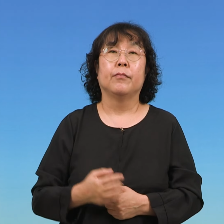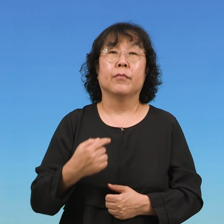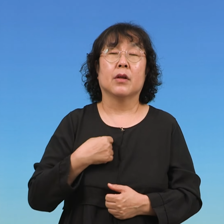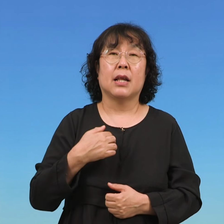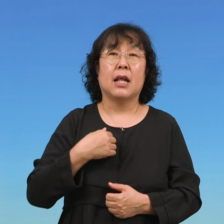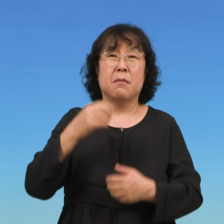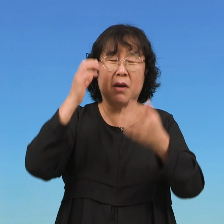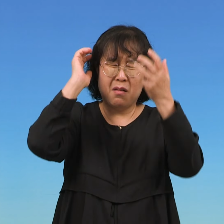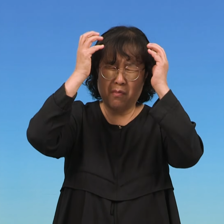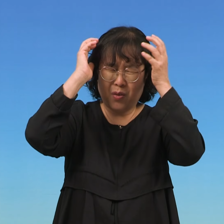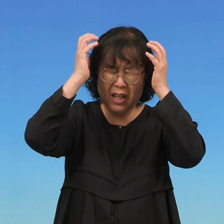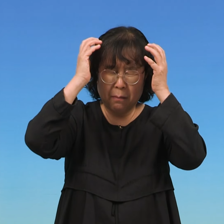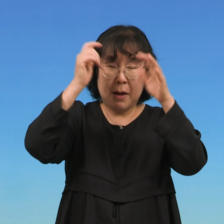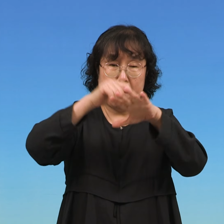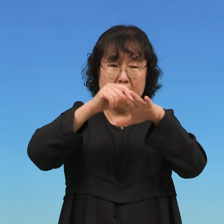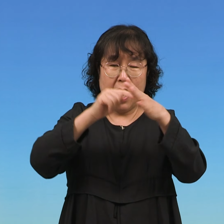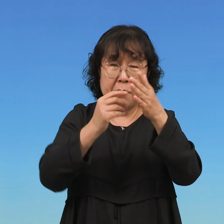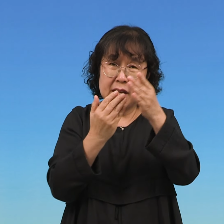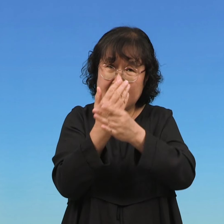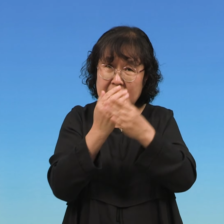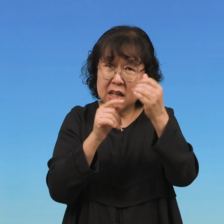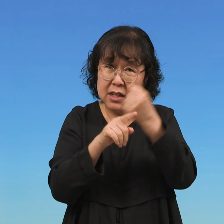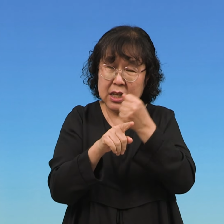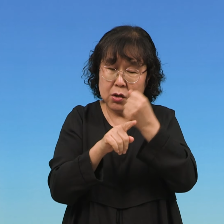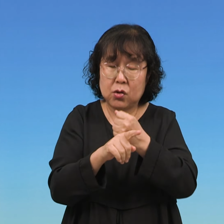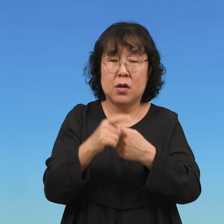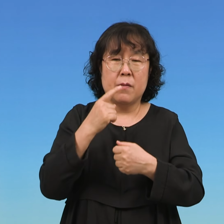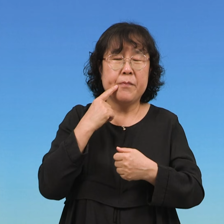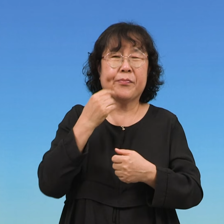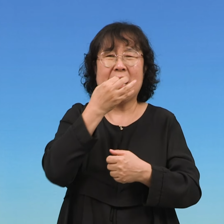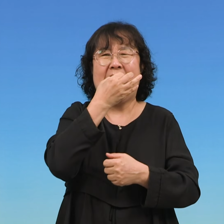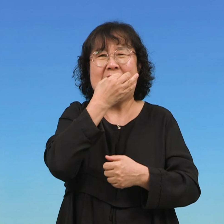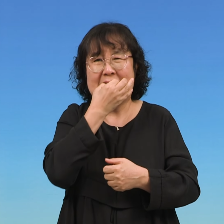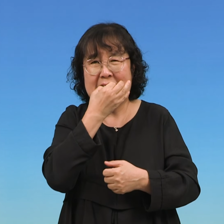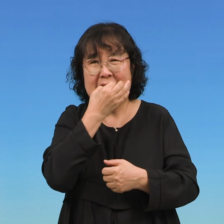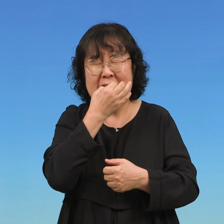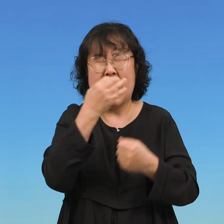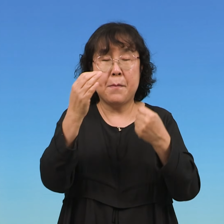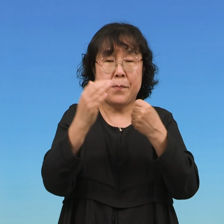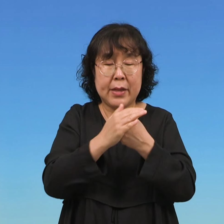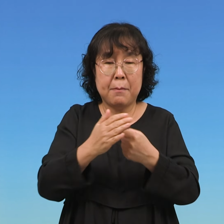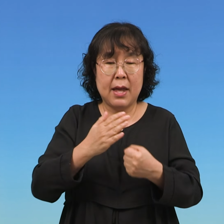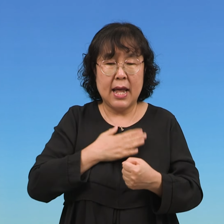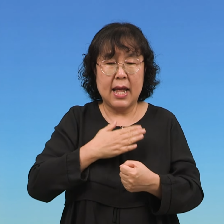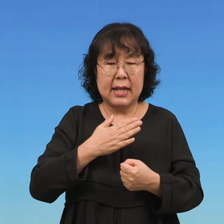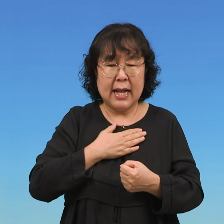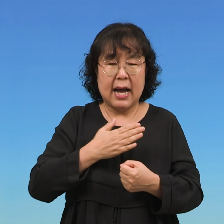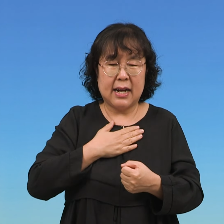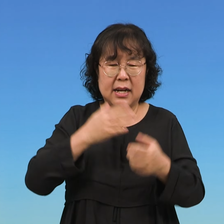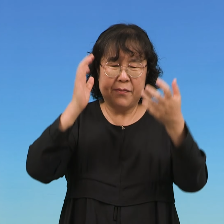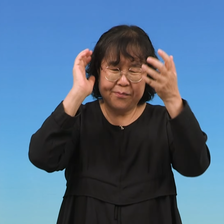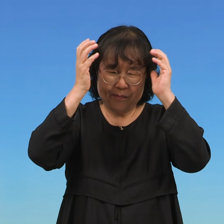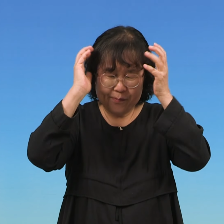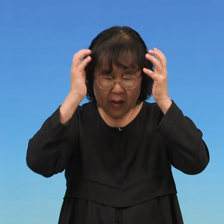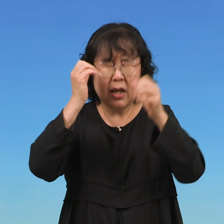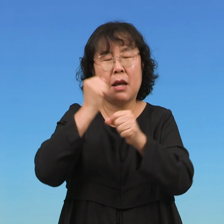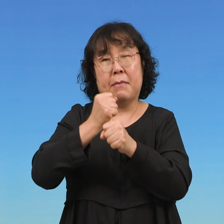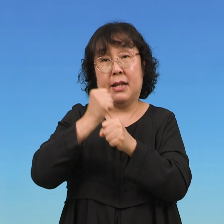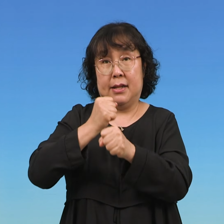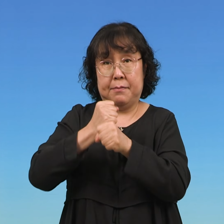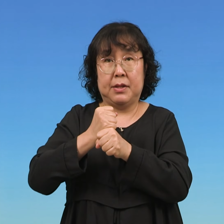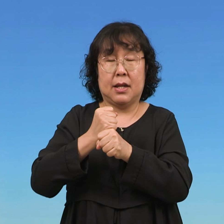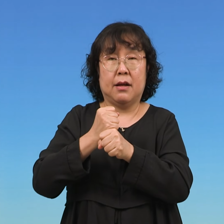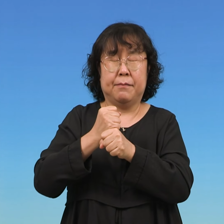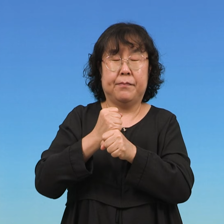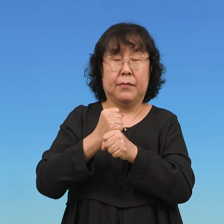자꾸 복잡하게 만드는 건요이 탐욕의 도시가 우리를 그렇게 끌고 가는 막 혼란을 야바위꾼들 아시잖아요